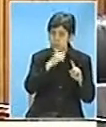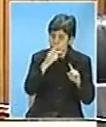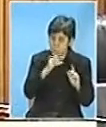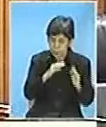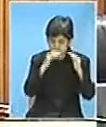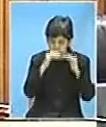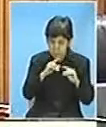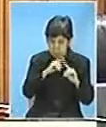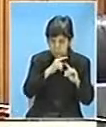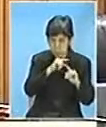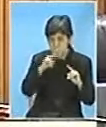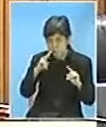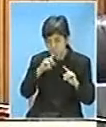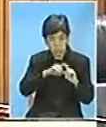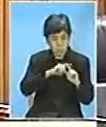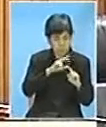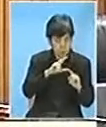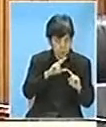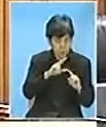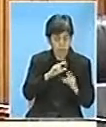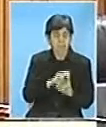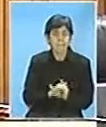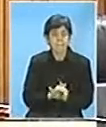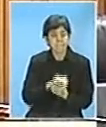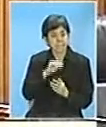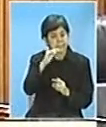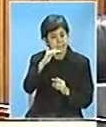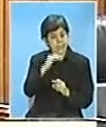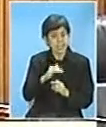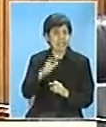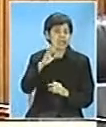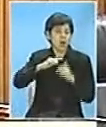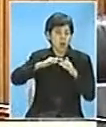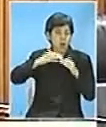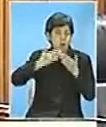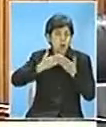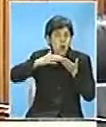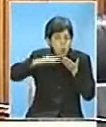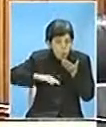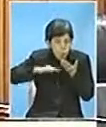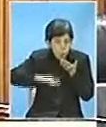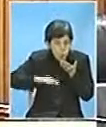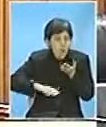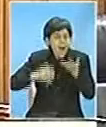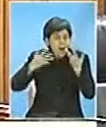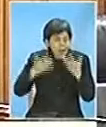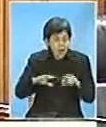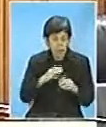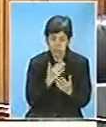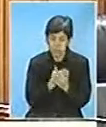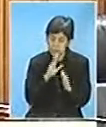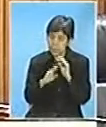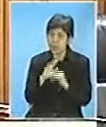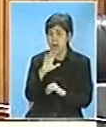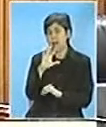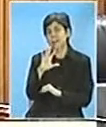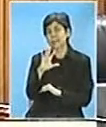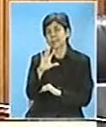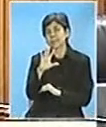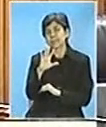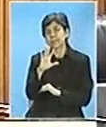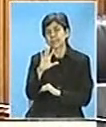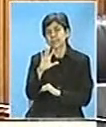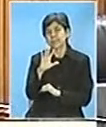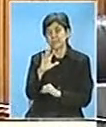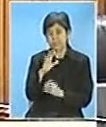เดือนมกราคมกุมภาและมีนานะครับทั้งหมด4ครั้งซึ่งแต่ละครั้งเนี่ยถ้าเทียบในอัตราเนี่ย5บาทเนี่ย เ